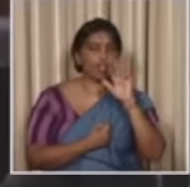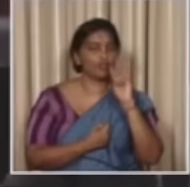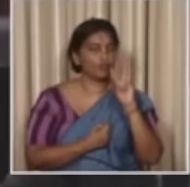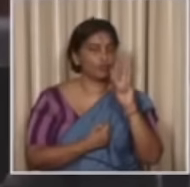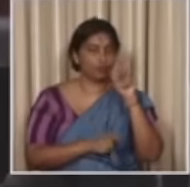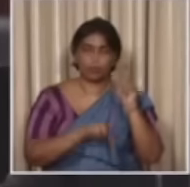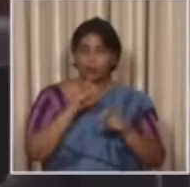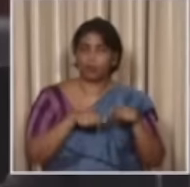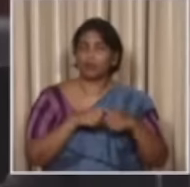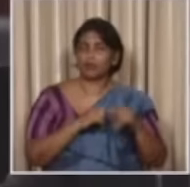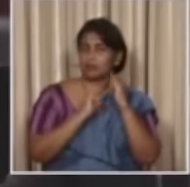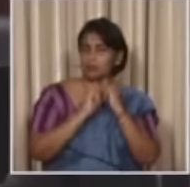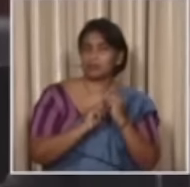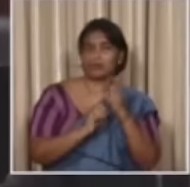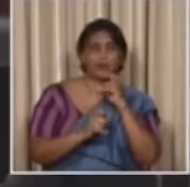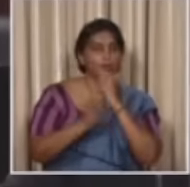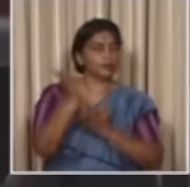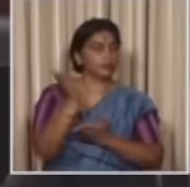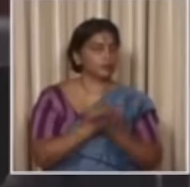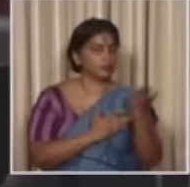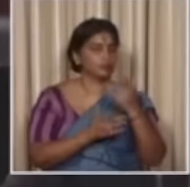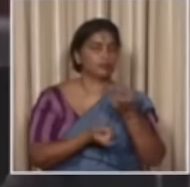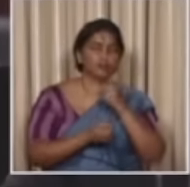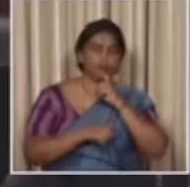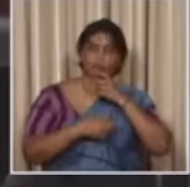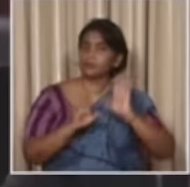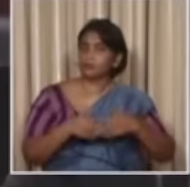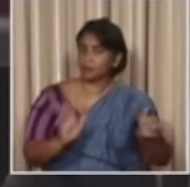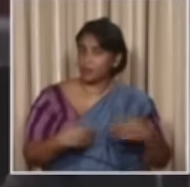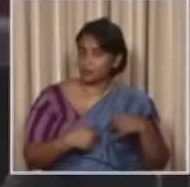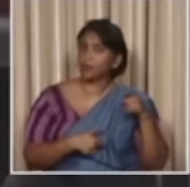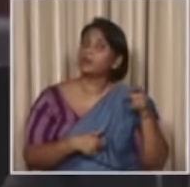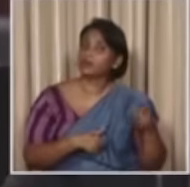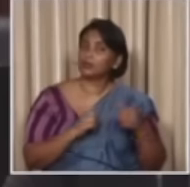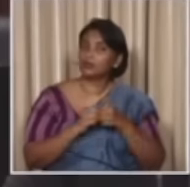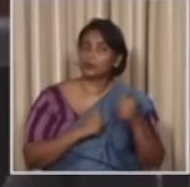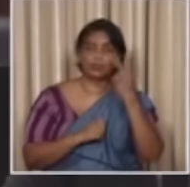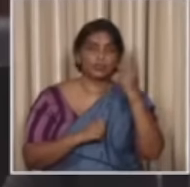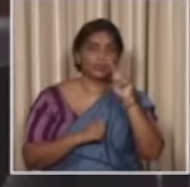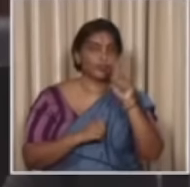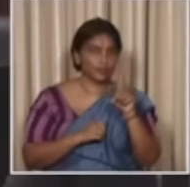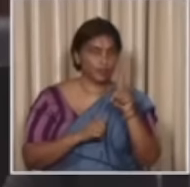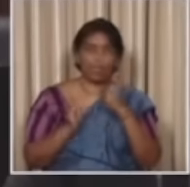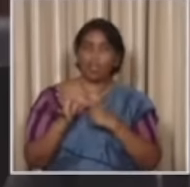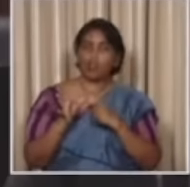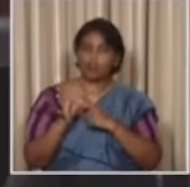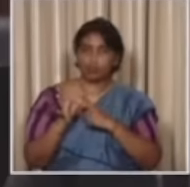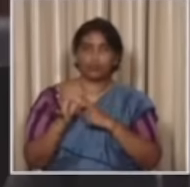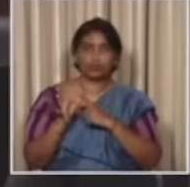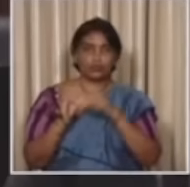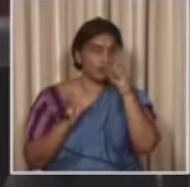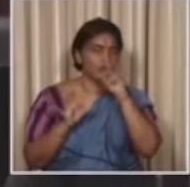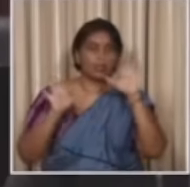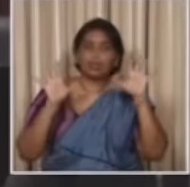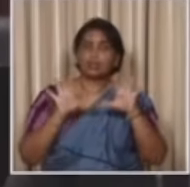93 මේ වෙනුවට චෝදනා ගොනු කළ නඩු විභාග වෙනවා. ඒක සිදු කළේ 2021 අගෝස්තු මාසේ 10 වෙනිදා.